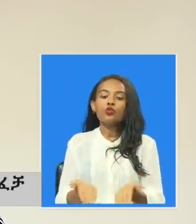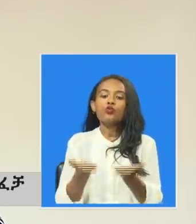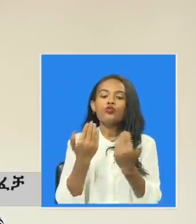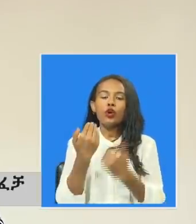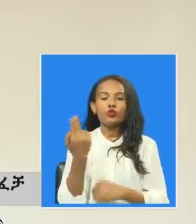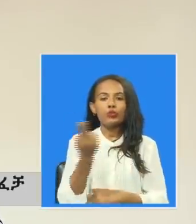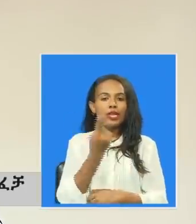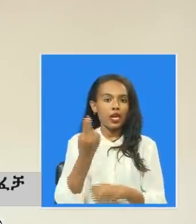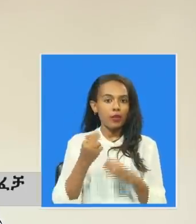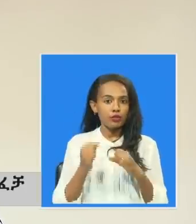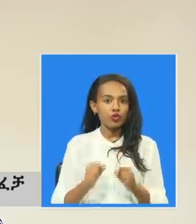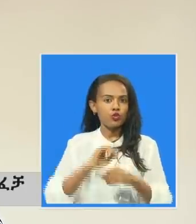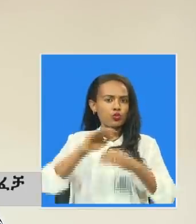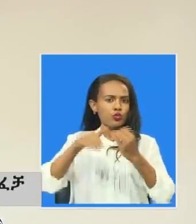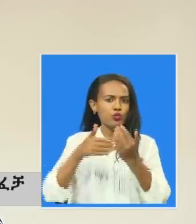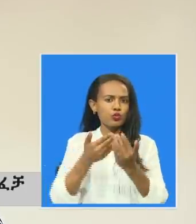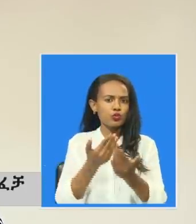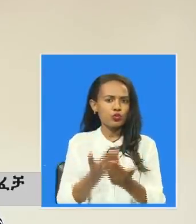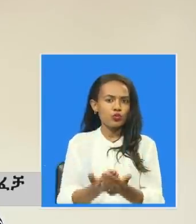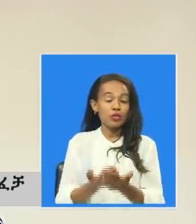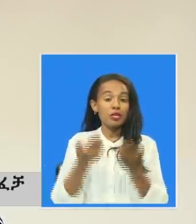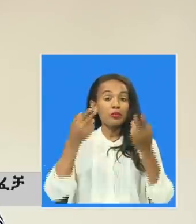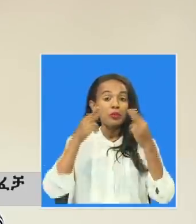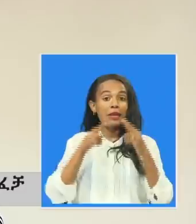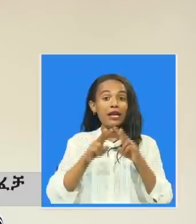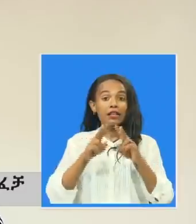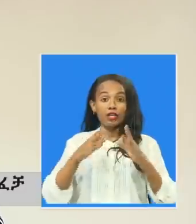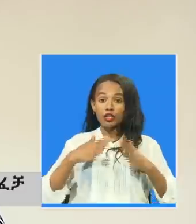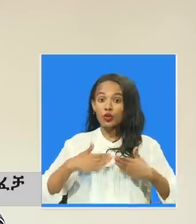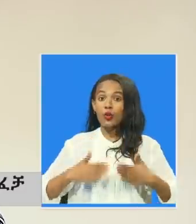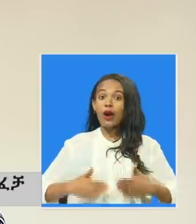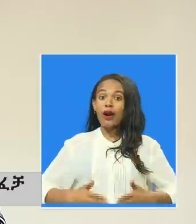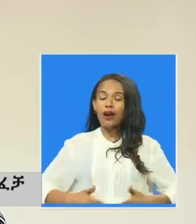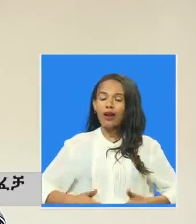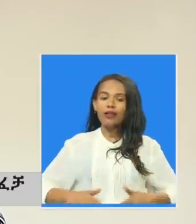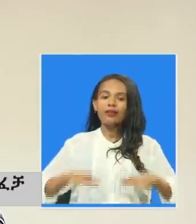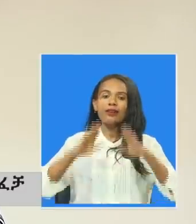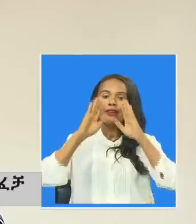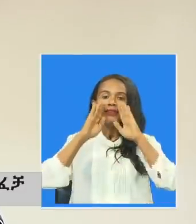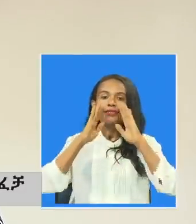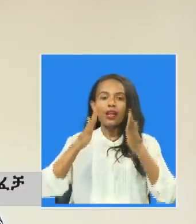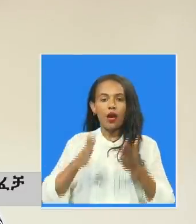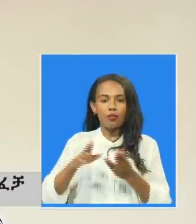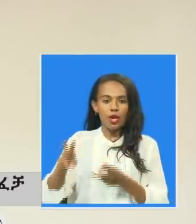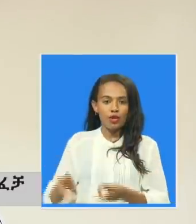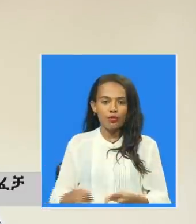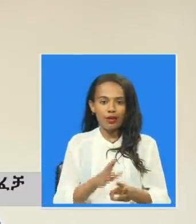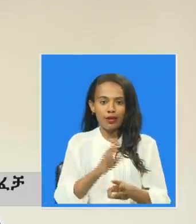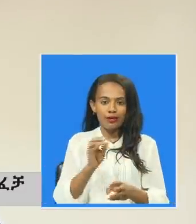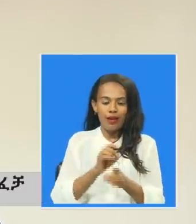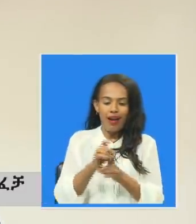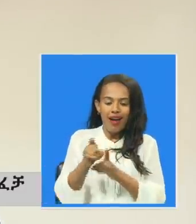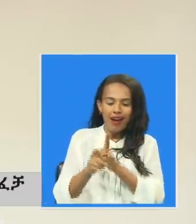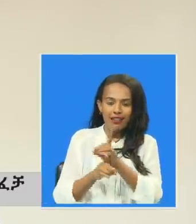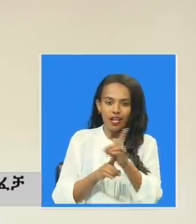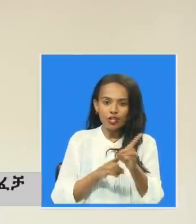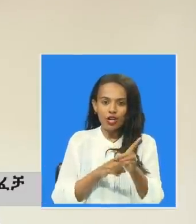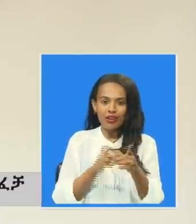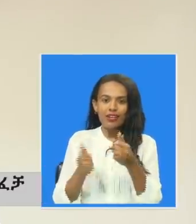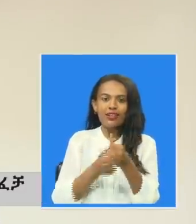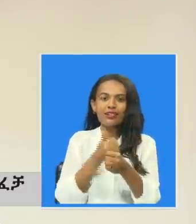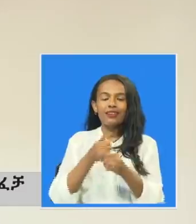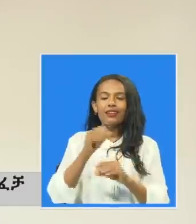መጠቀም እንዲችሉ ሁሉም የሚመለከታቸው አካላት ሰላማዊ መንገድና አቅጣጫን